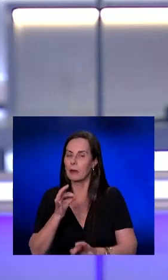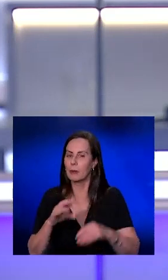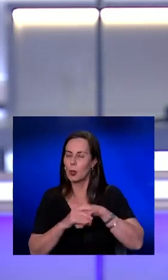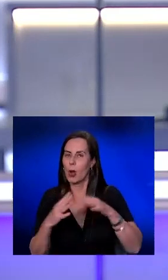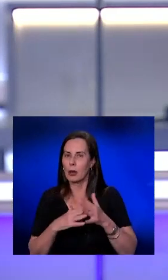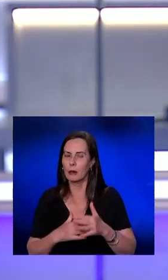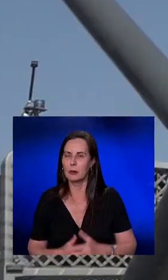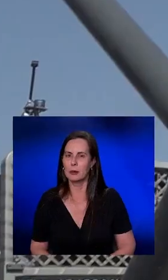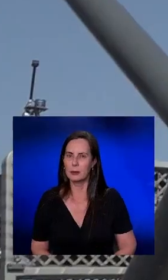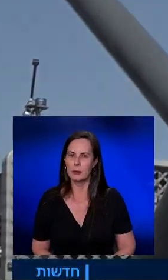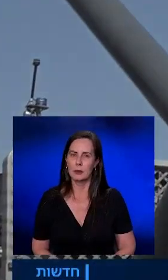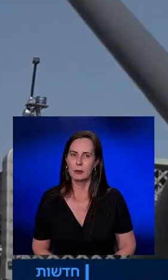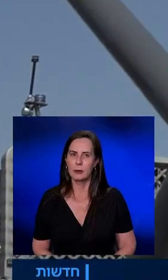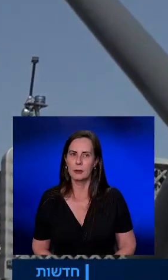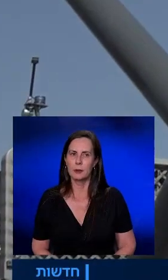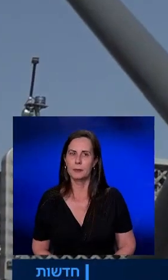הזאת.